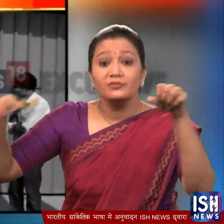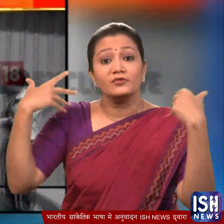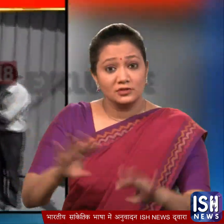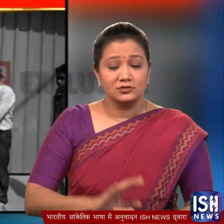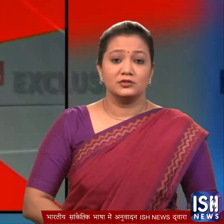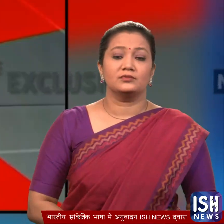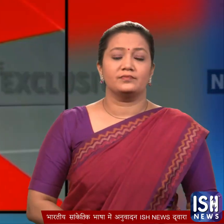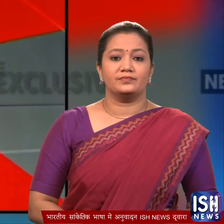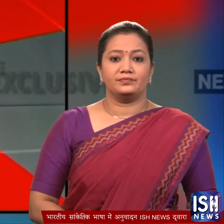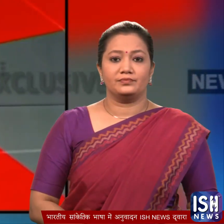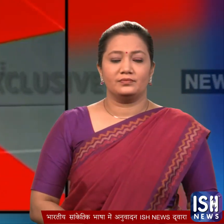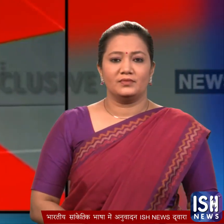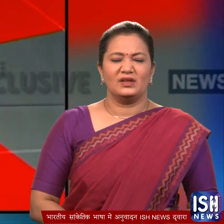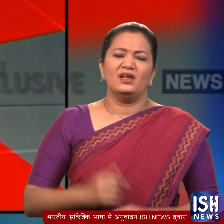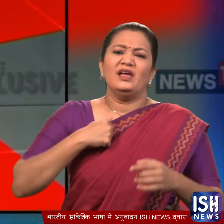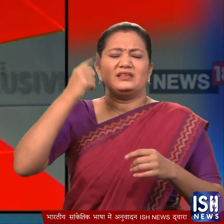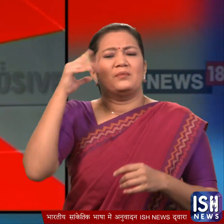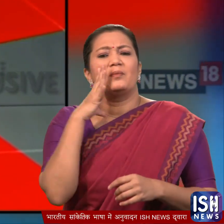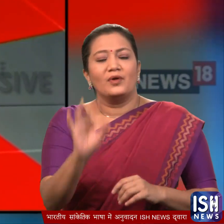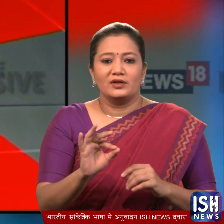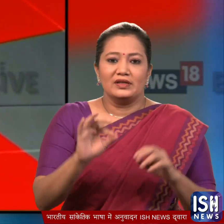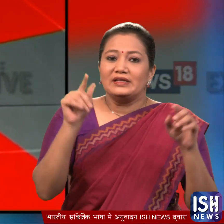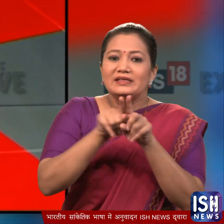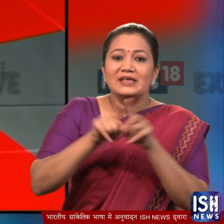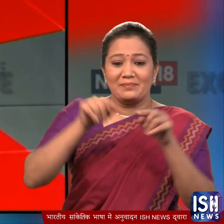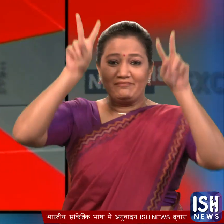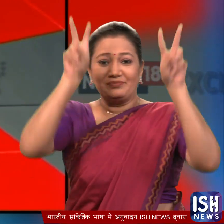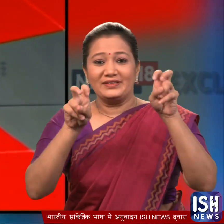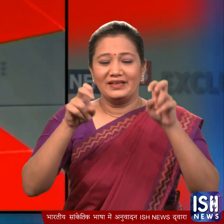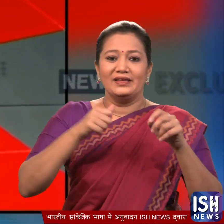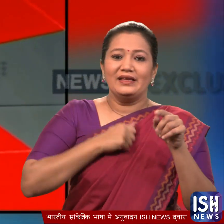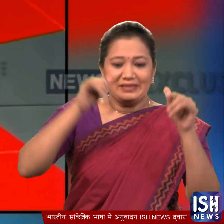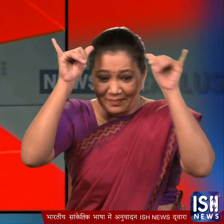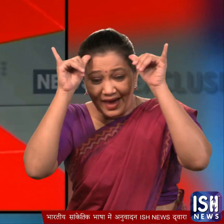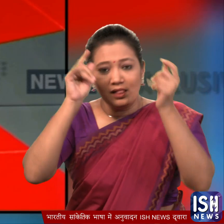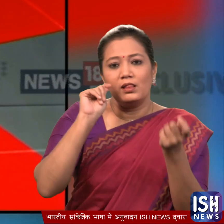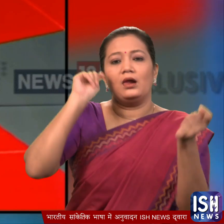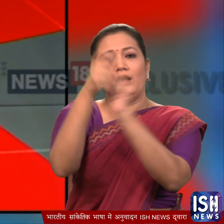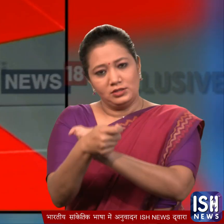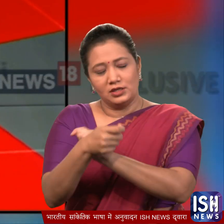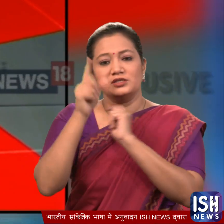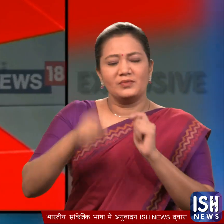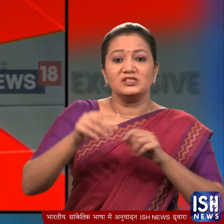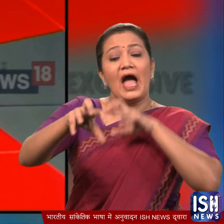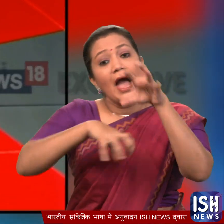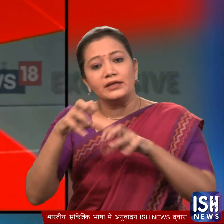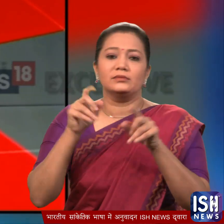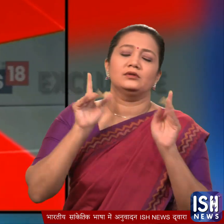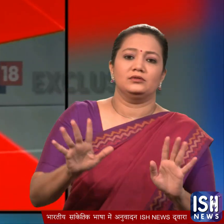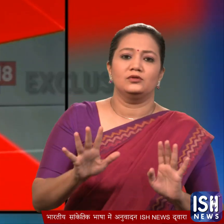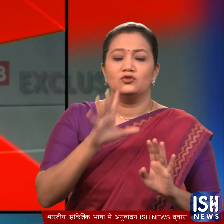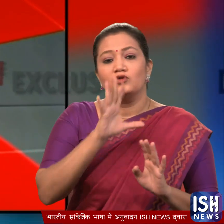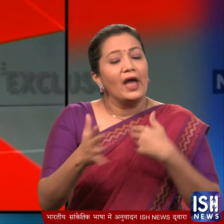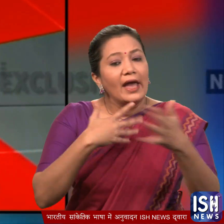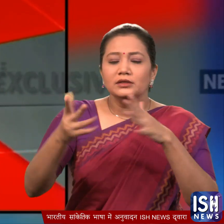चुका था। 100 बात की एक बात है कि हम लोगों को आ बैल मुझे मार वाला मुहावरा बदल देना चाहिए। उसकी जगह ज्यादा सटीक ये है